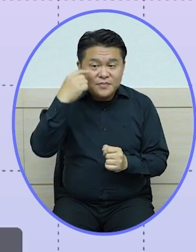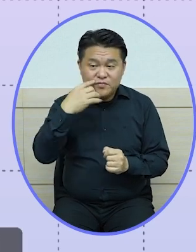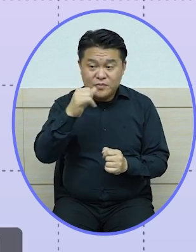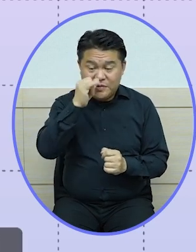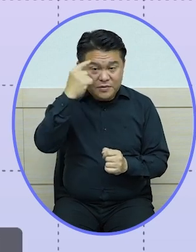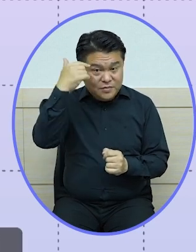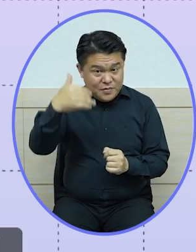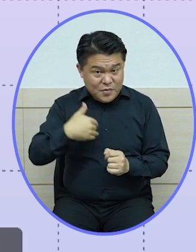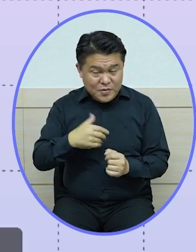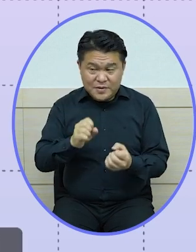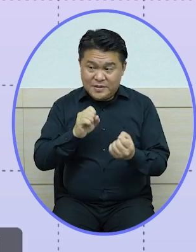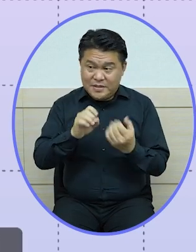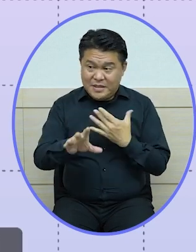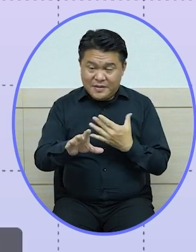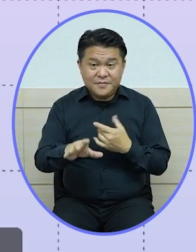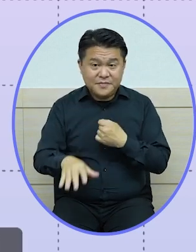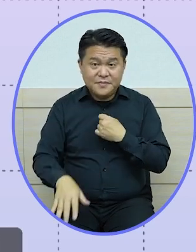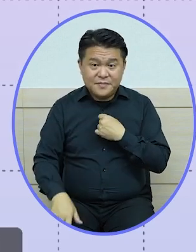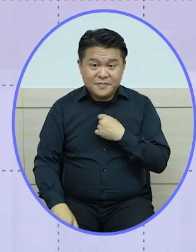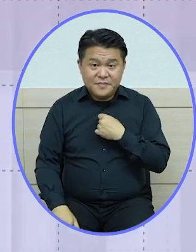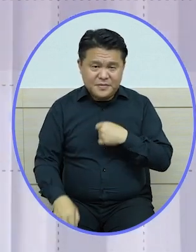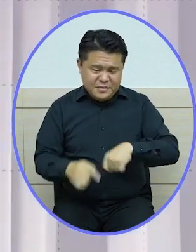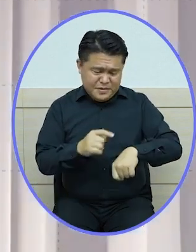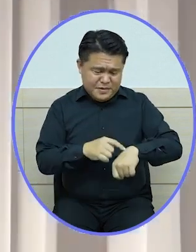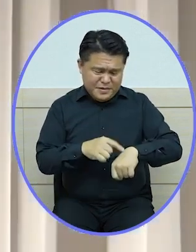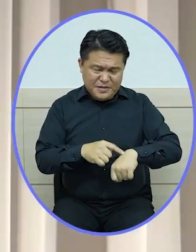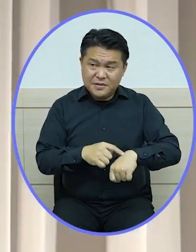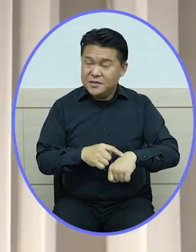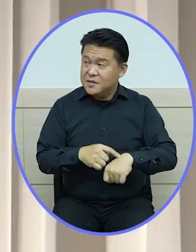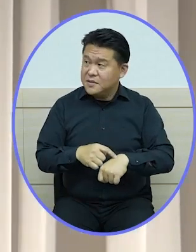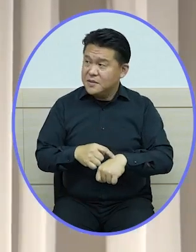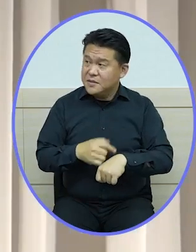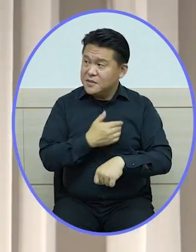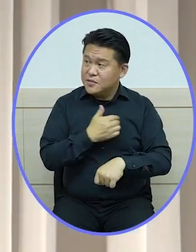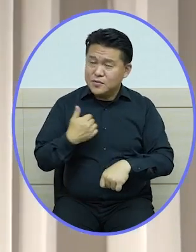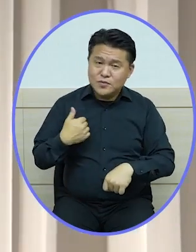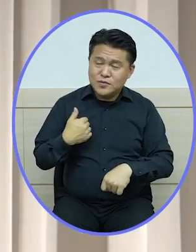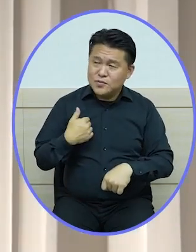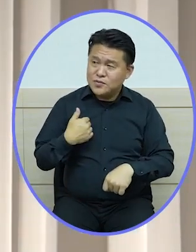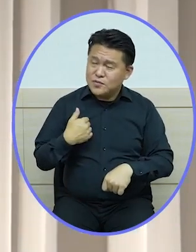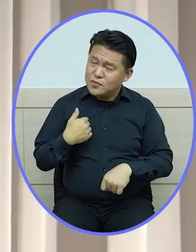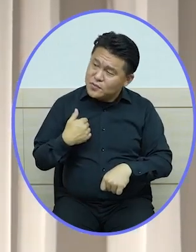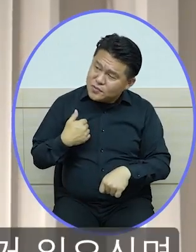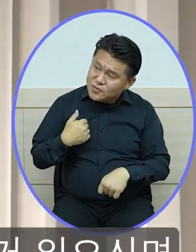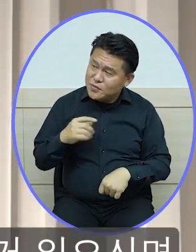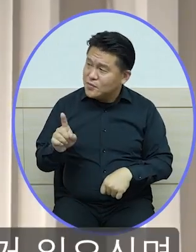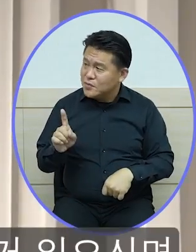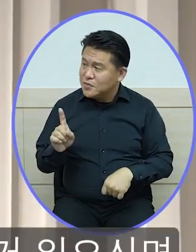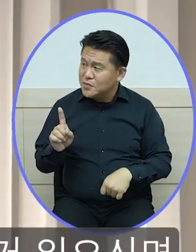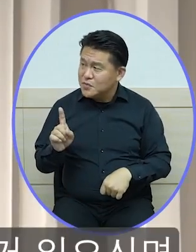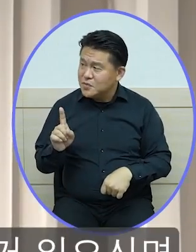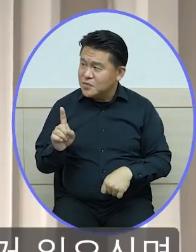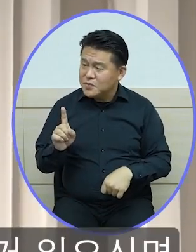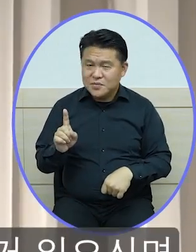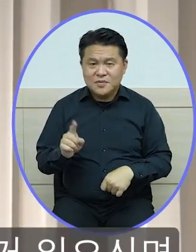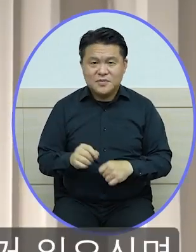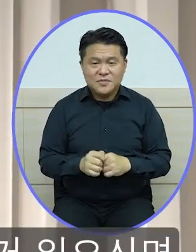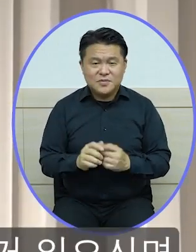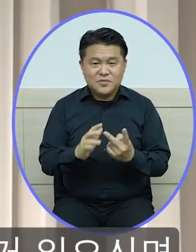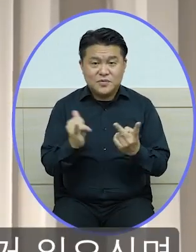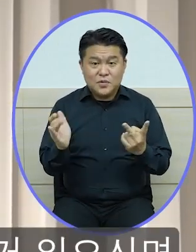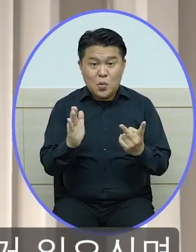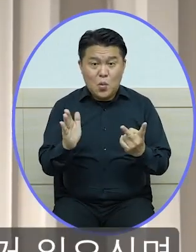질문과 이제 대답하는 시간을 가지려고 했는데 시간이 여유가 있을지 잘 모르겠어요. 그래서 혹시 한